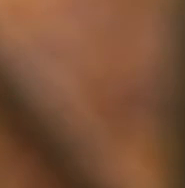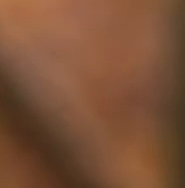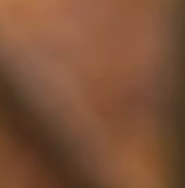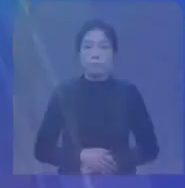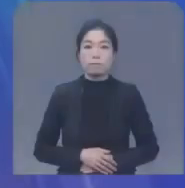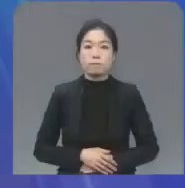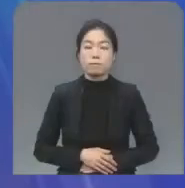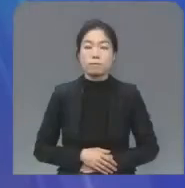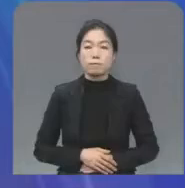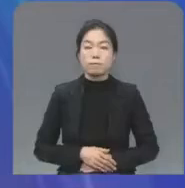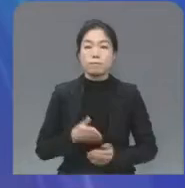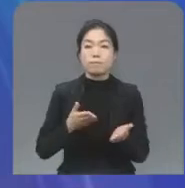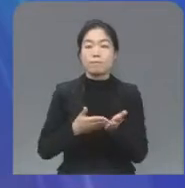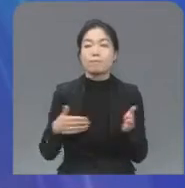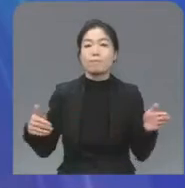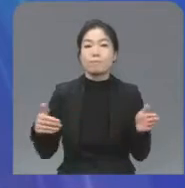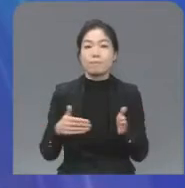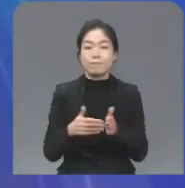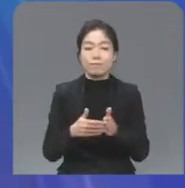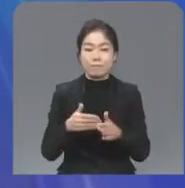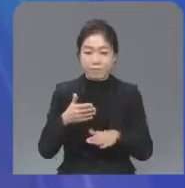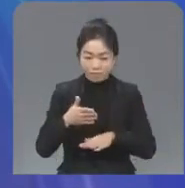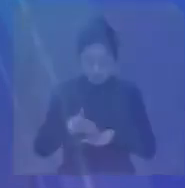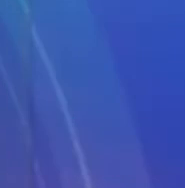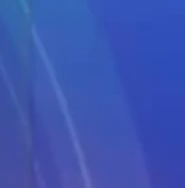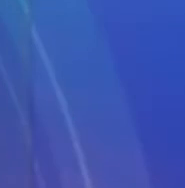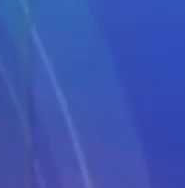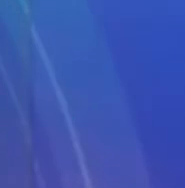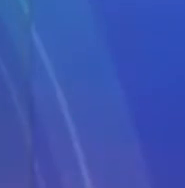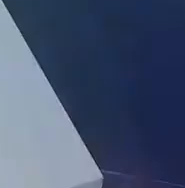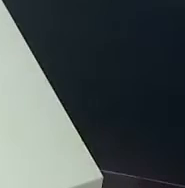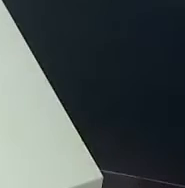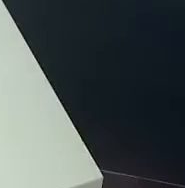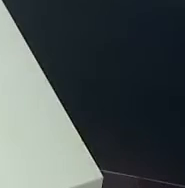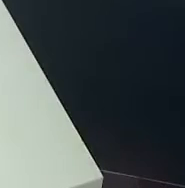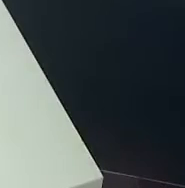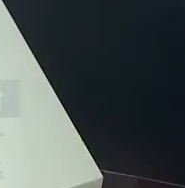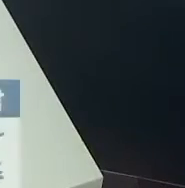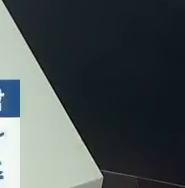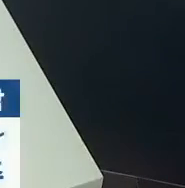뉴스를 마칩니다. 여러분 고맙습니다.